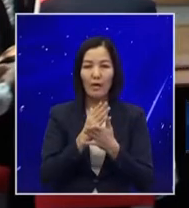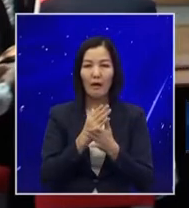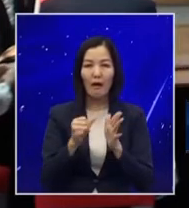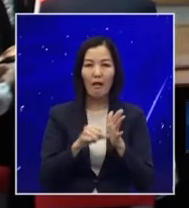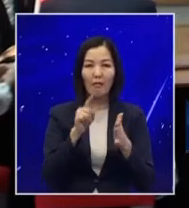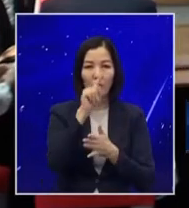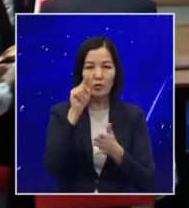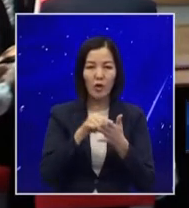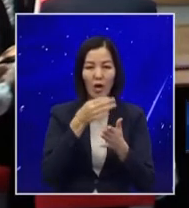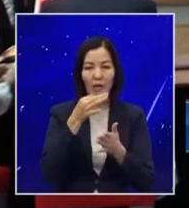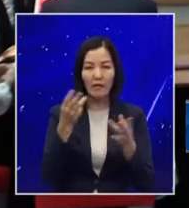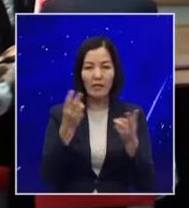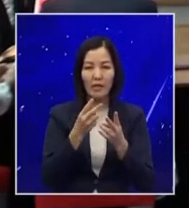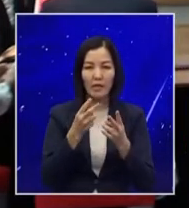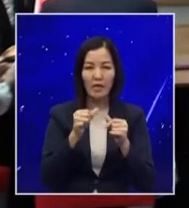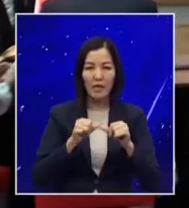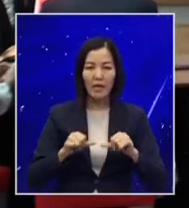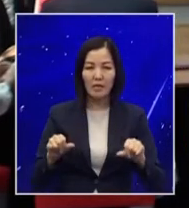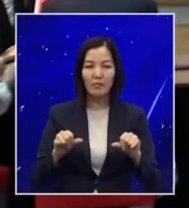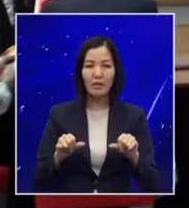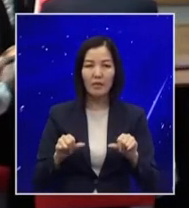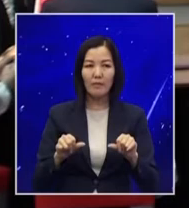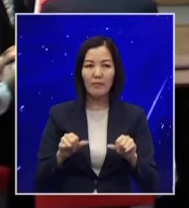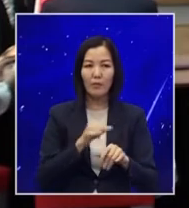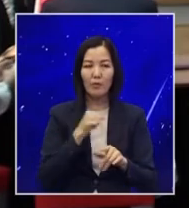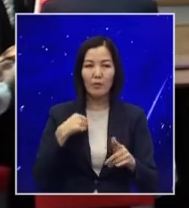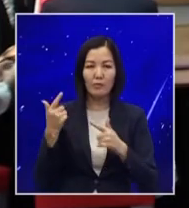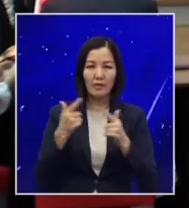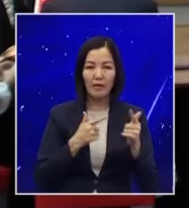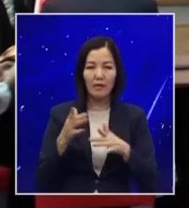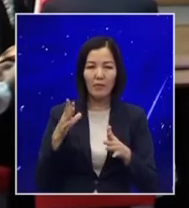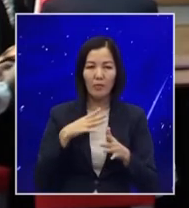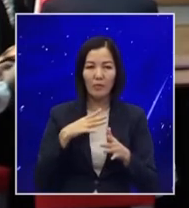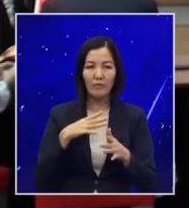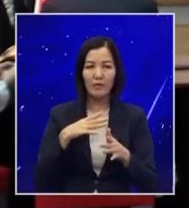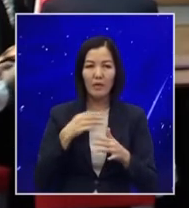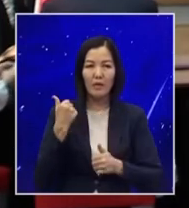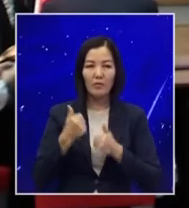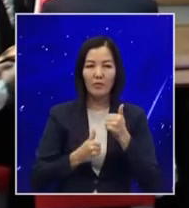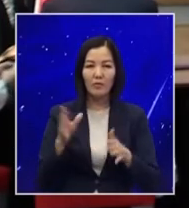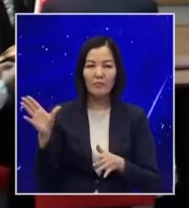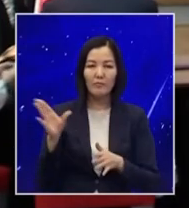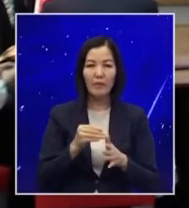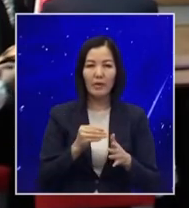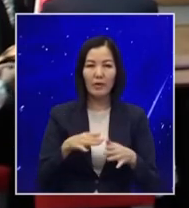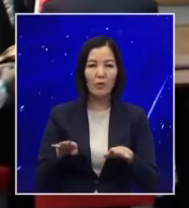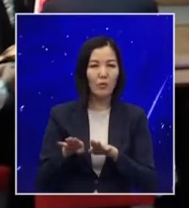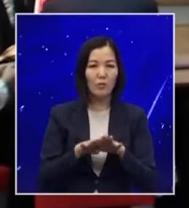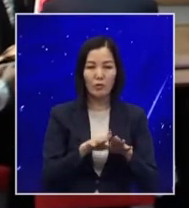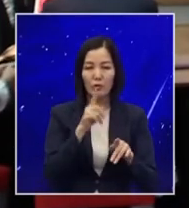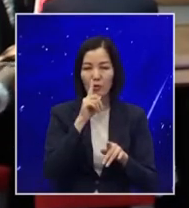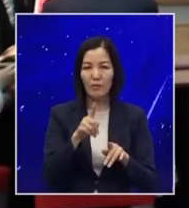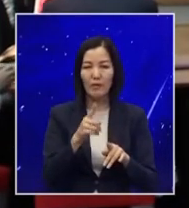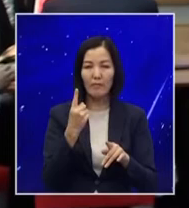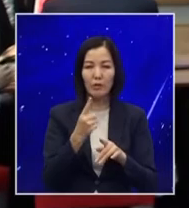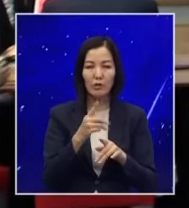бәрін эксперттермен арнайы өзіміз дайындаған болатынбыз. Турлардың бәрі бір-біріне ұқсамайды. Бірінші тур